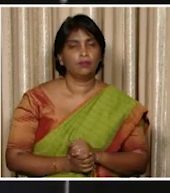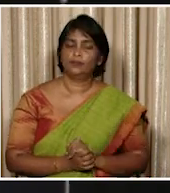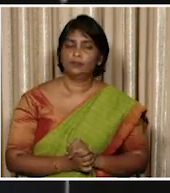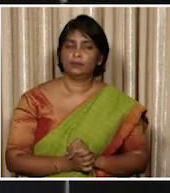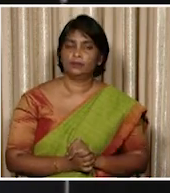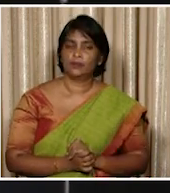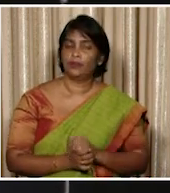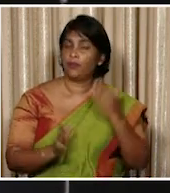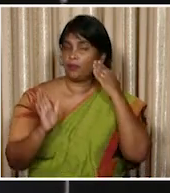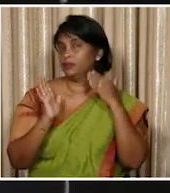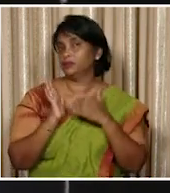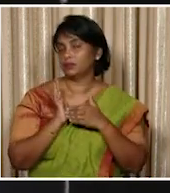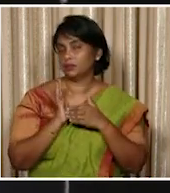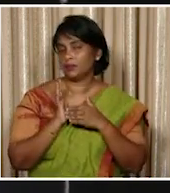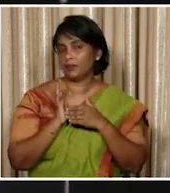எத்துமான் பிலிபந்தவ